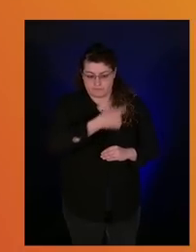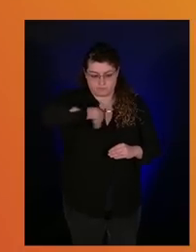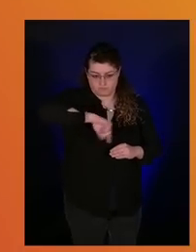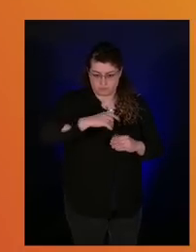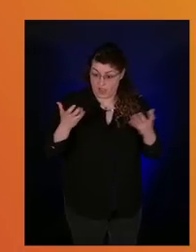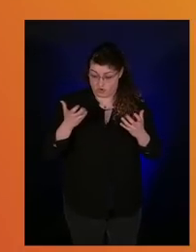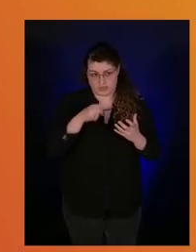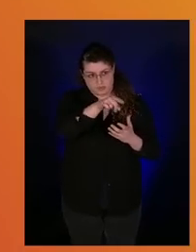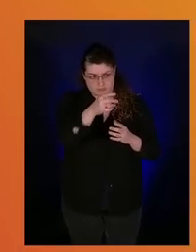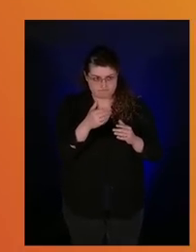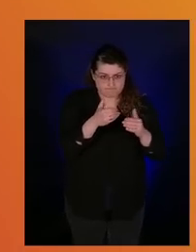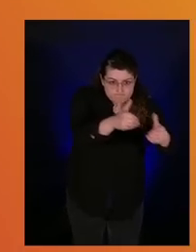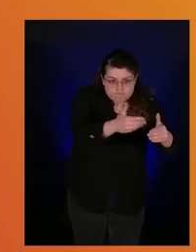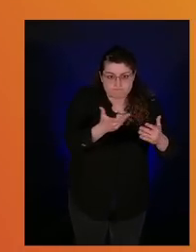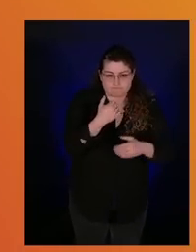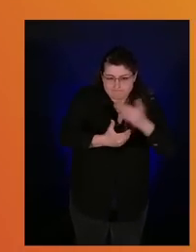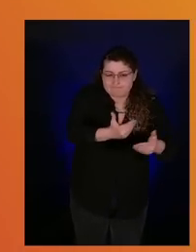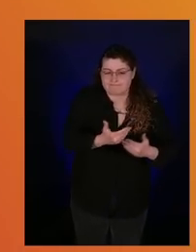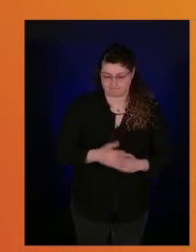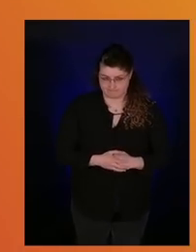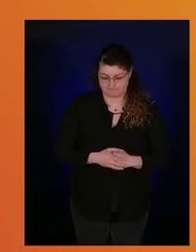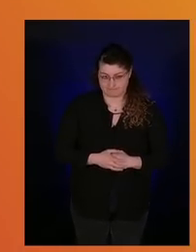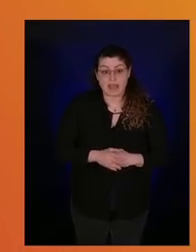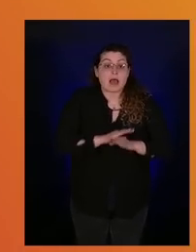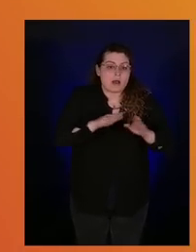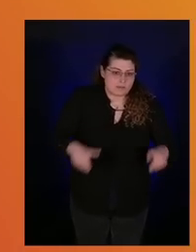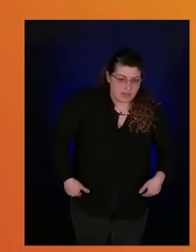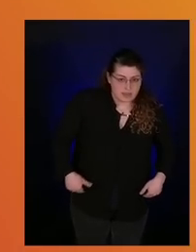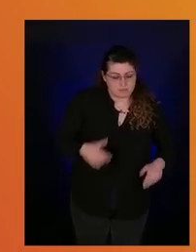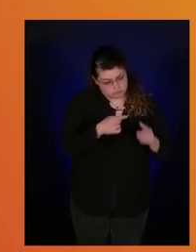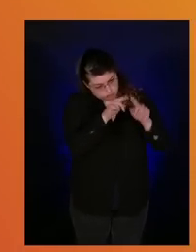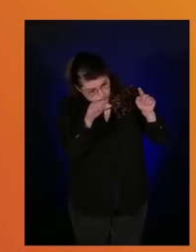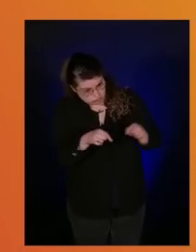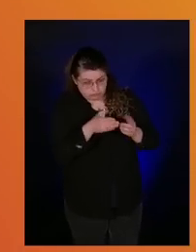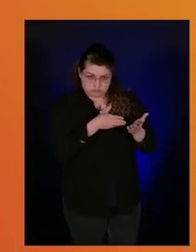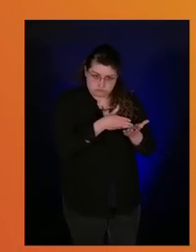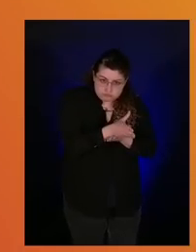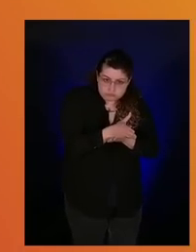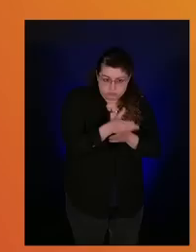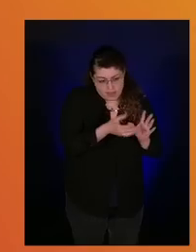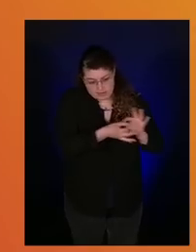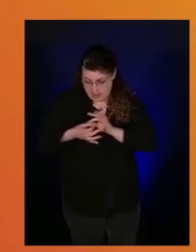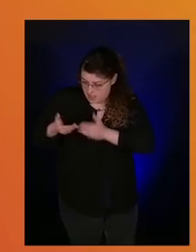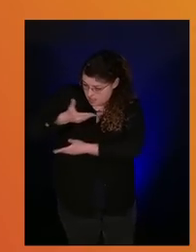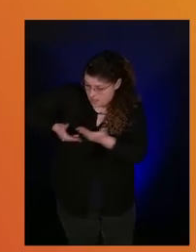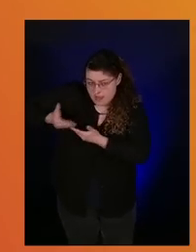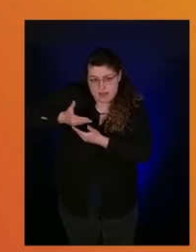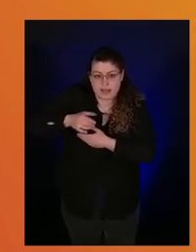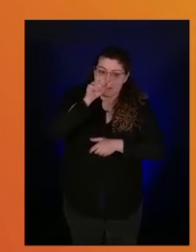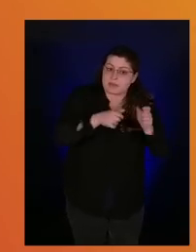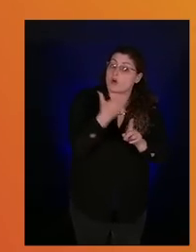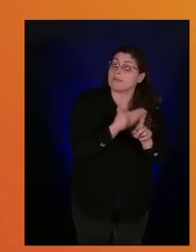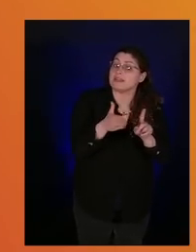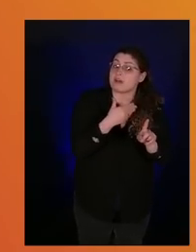bases. Pour finir, afin de pouvoir appliquer des feuilles de route issues de nos travaux, les militantes et les militants ont besoin